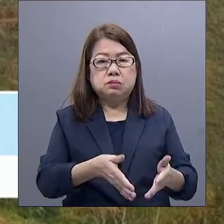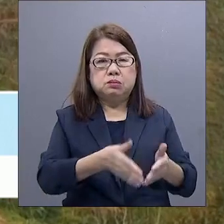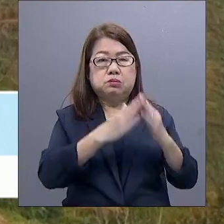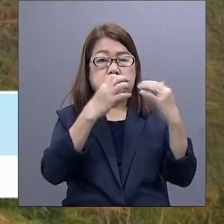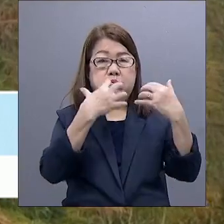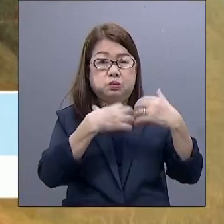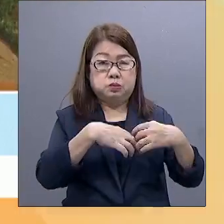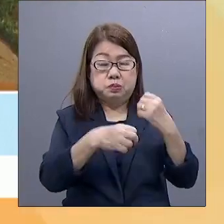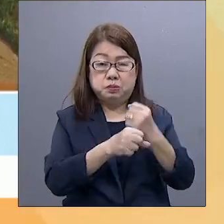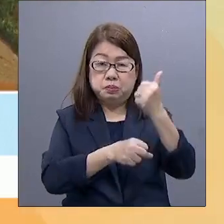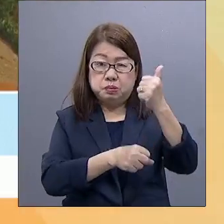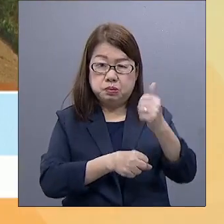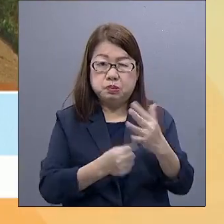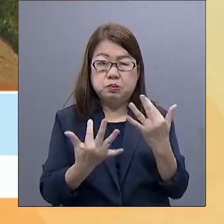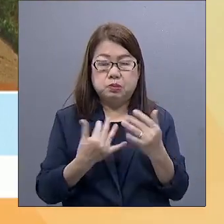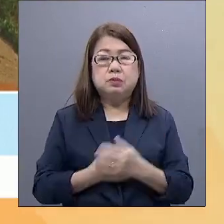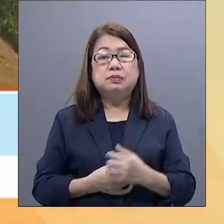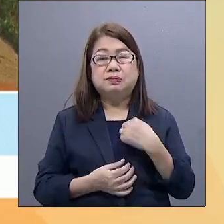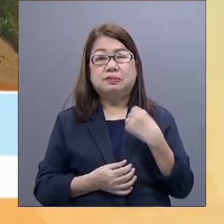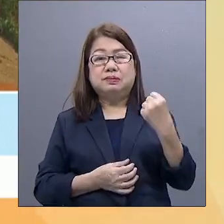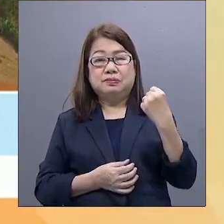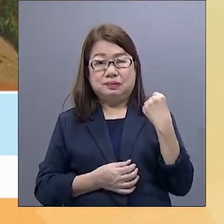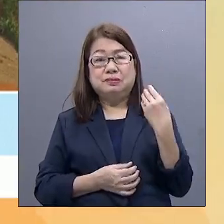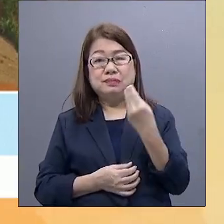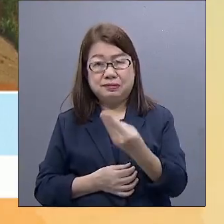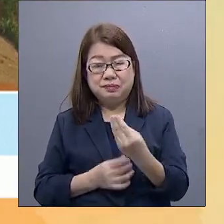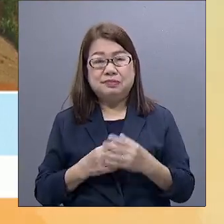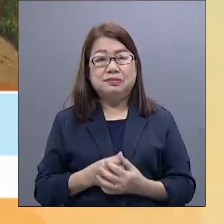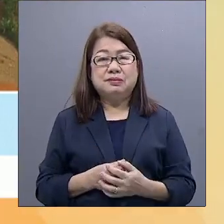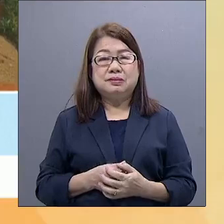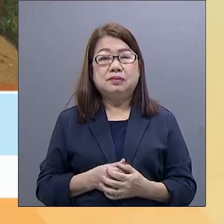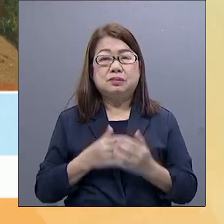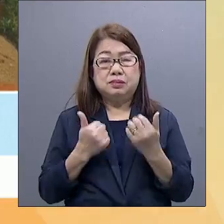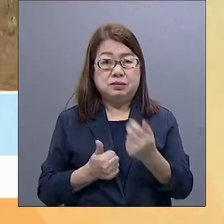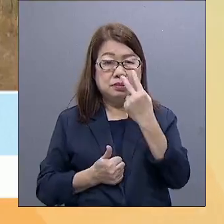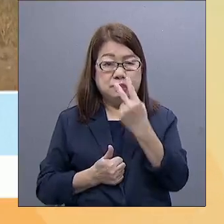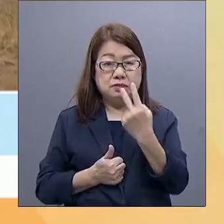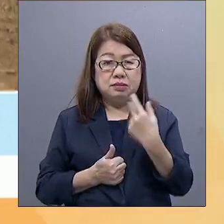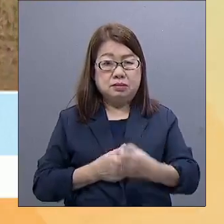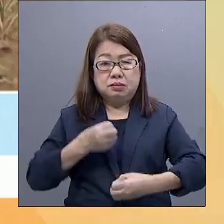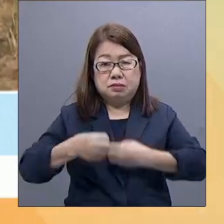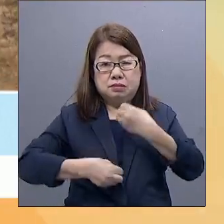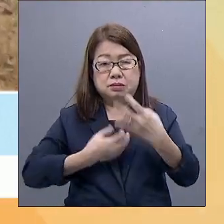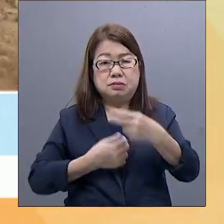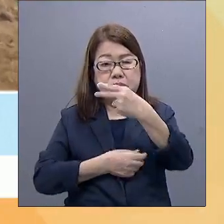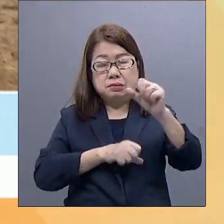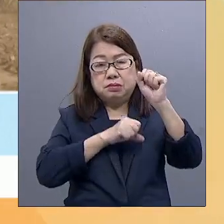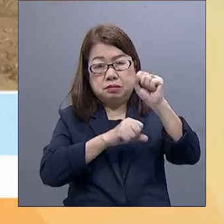รถไปต่อได้หอไม่นะคะเป็นกำลัใจกันนะคะอย่นเราได้เห็นว่ามีการสถ้อนความกล